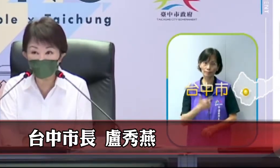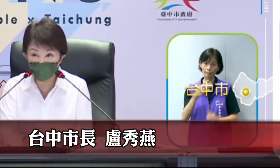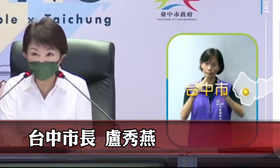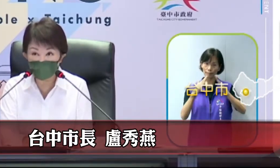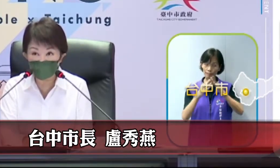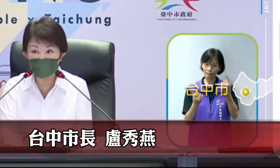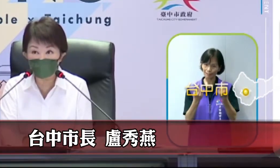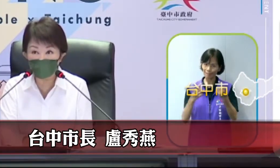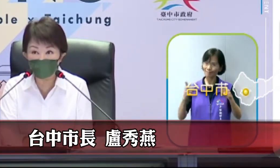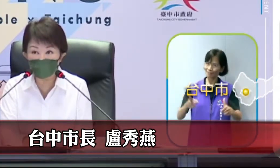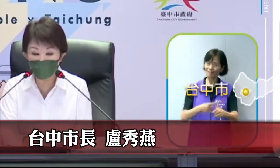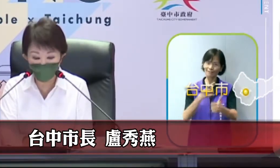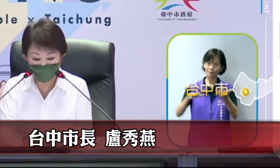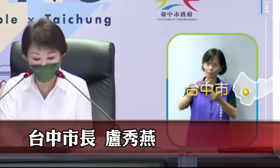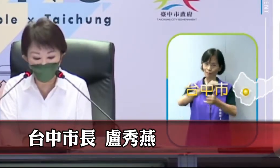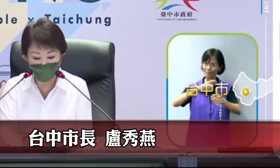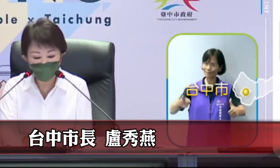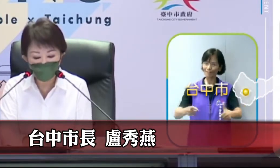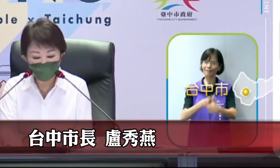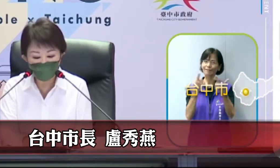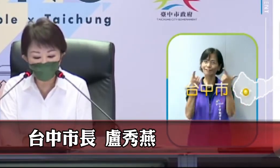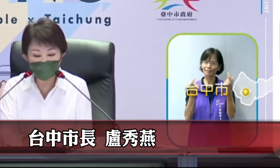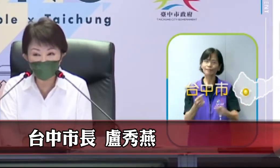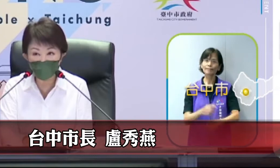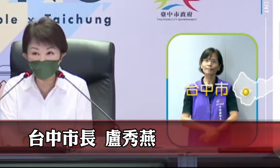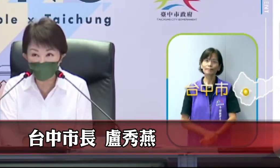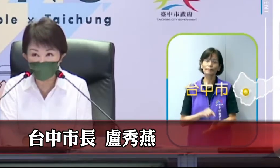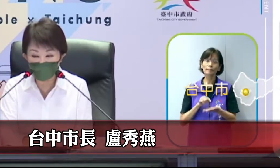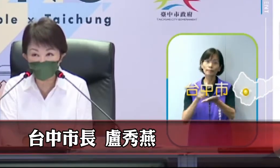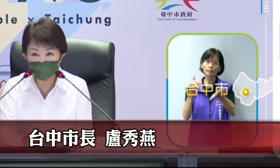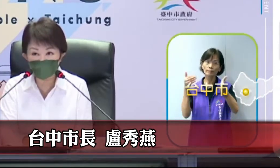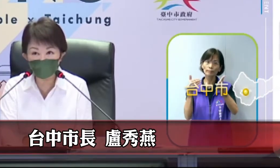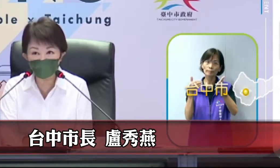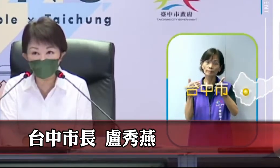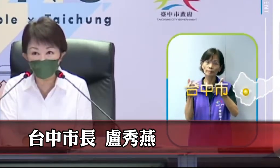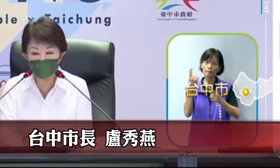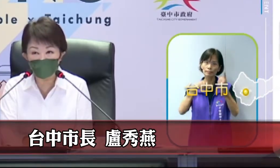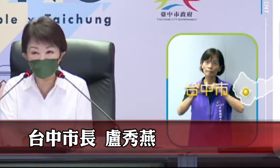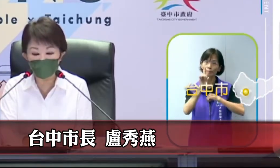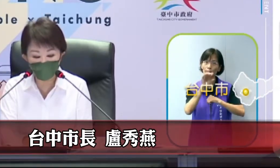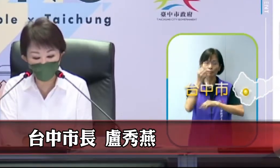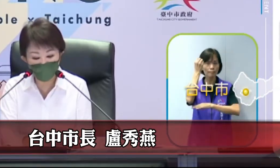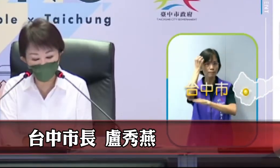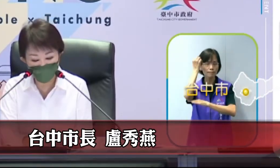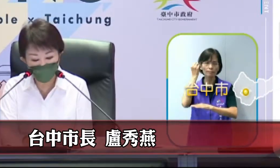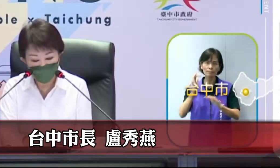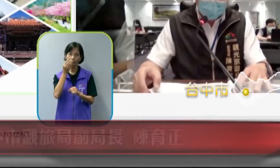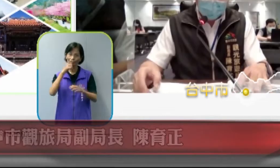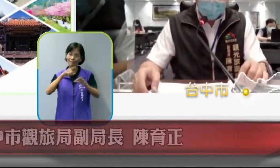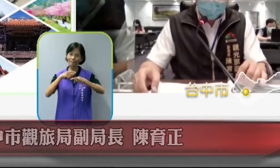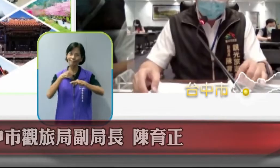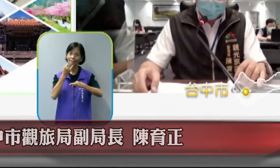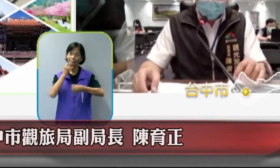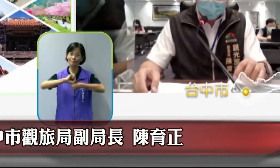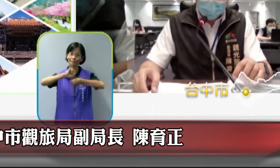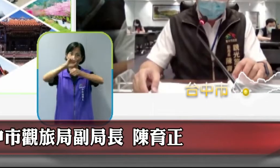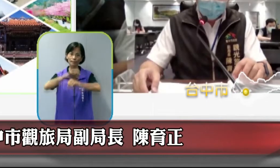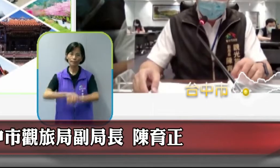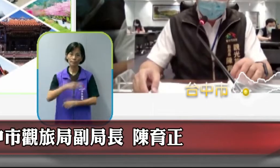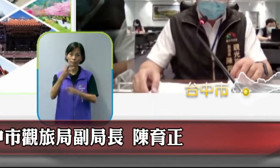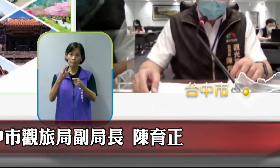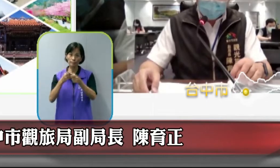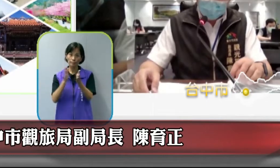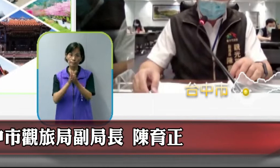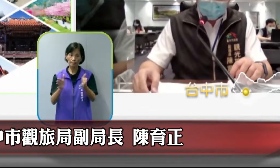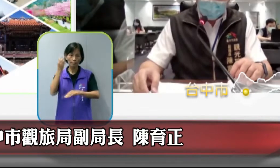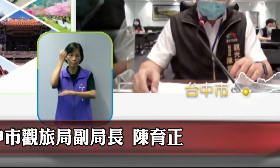的第一名，也是全国第一名哈，就申请到本市来住宿旅游的民众最多。 那三年来住宿